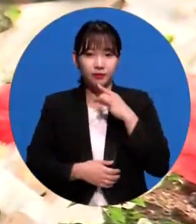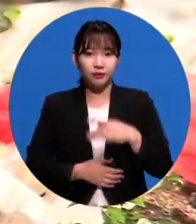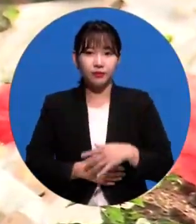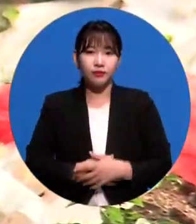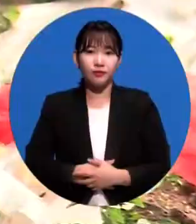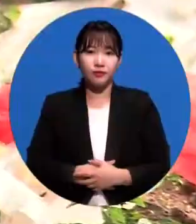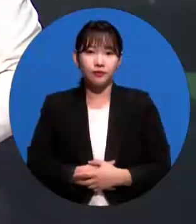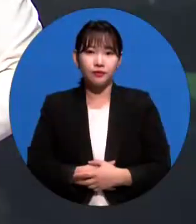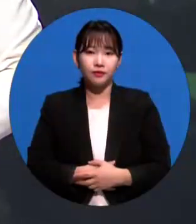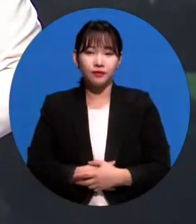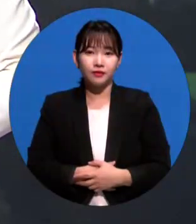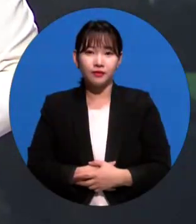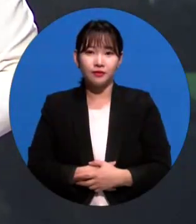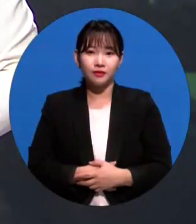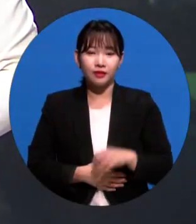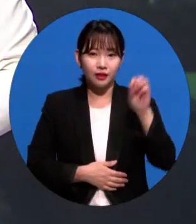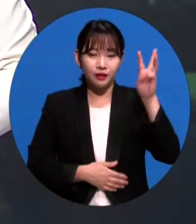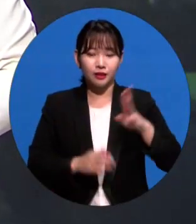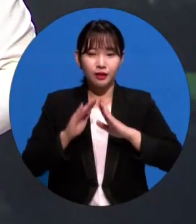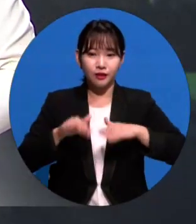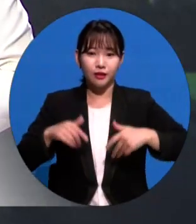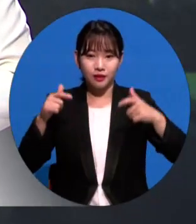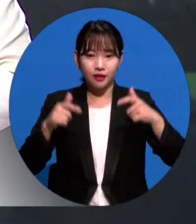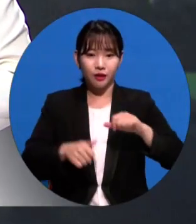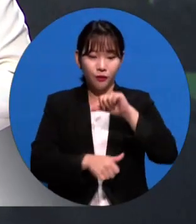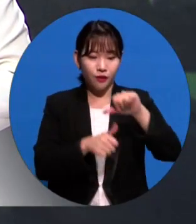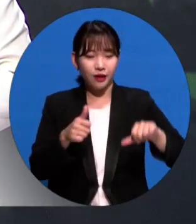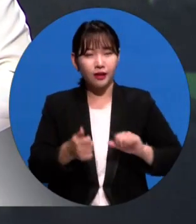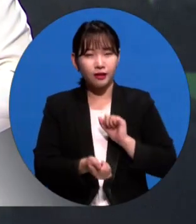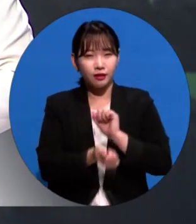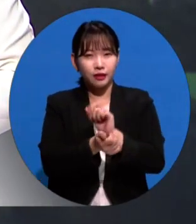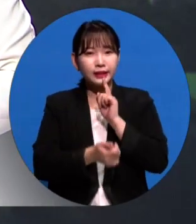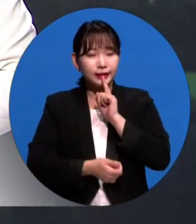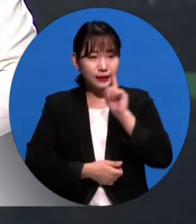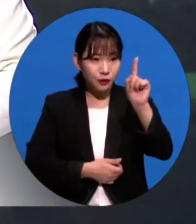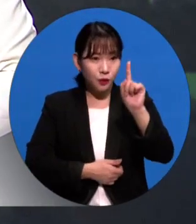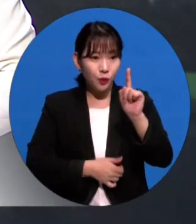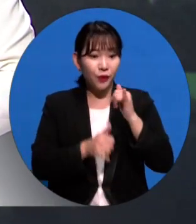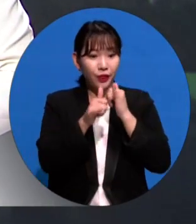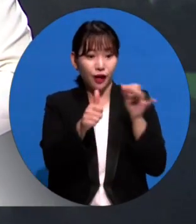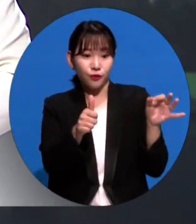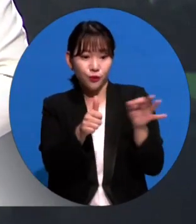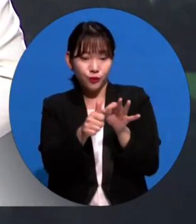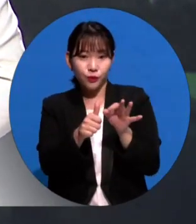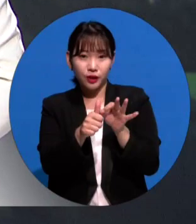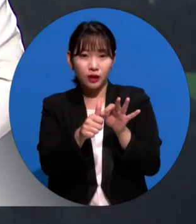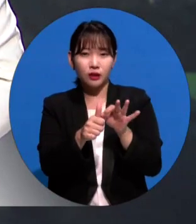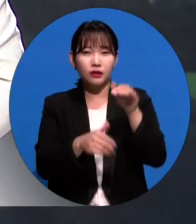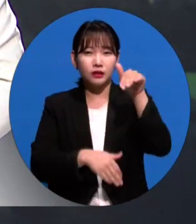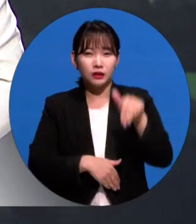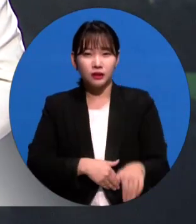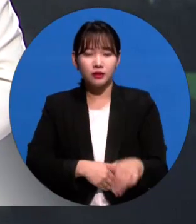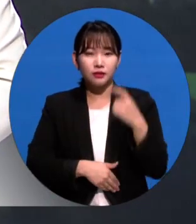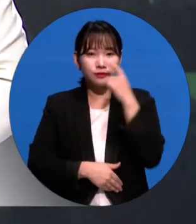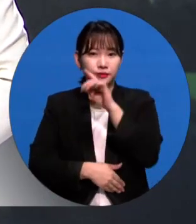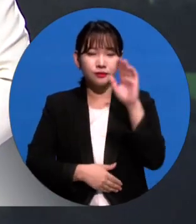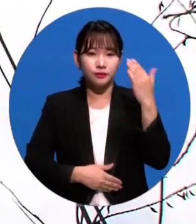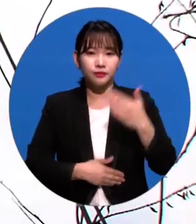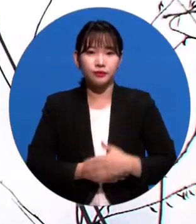불과했습니다 광주 전남에서 환경오염 신고 포상금 지급 실적이 저조한 것으로